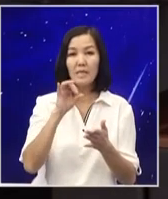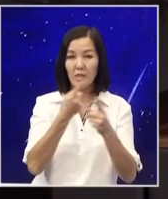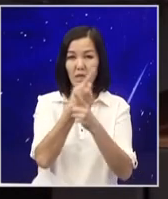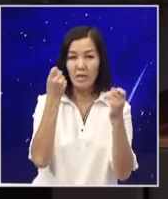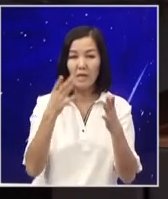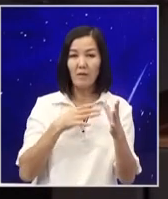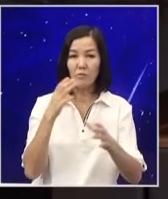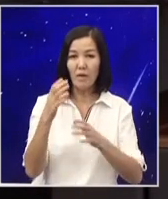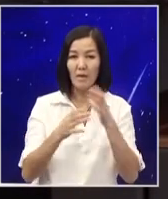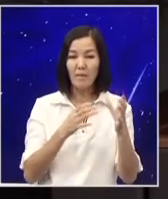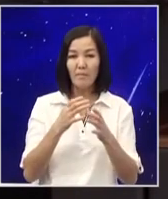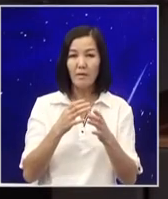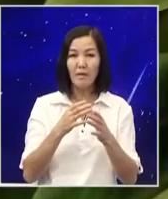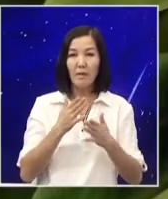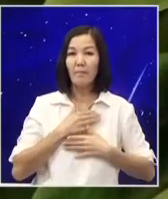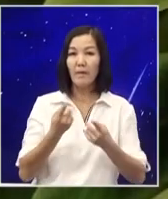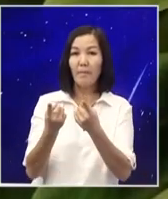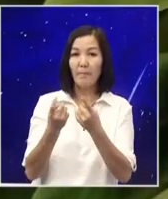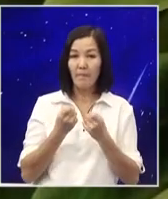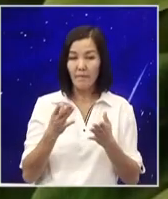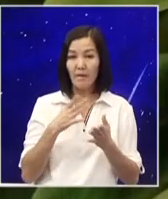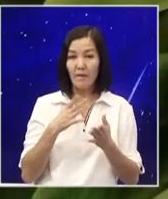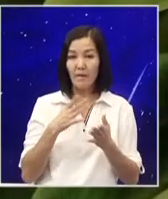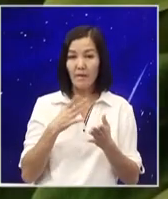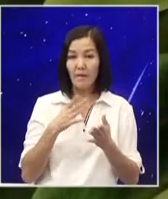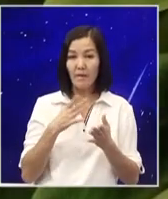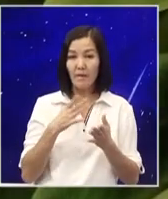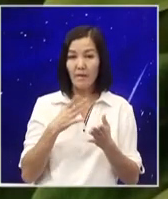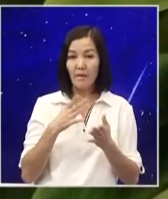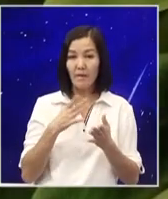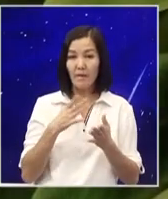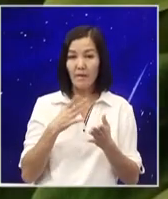шындық. Жүзіне деп мені сөйтіп ил.